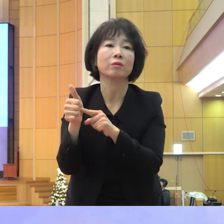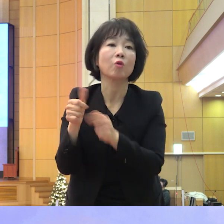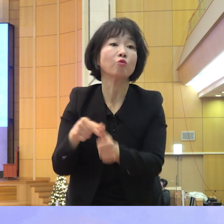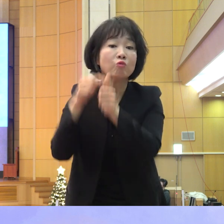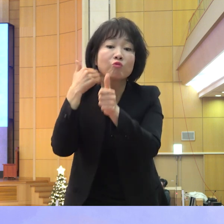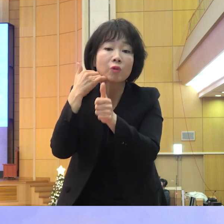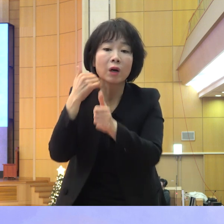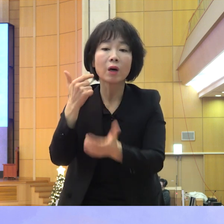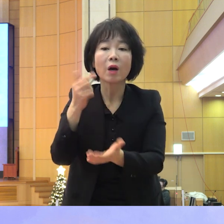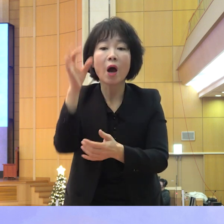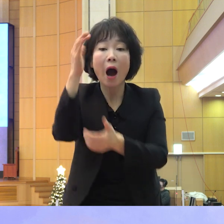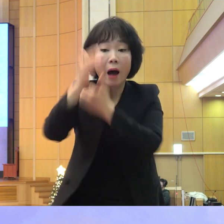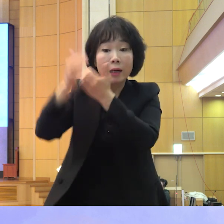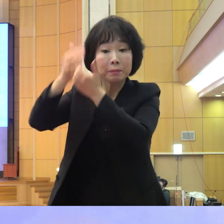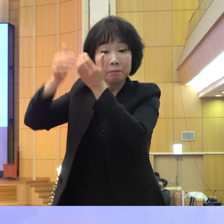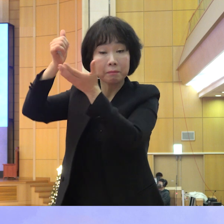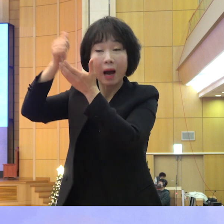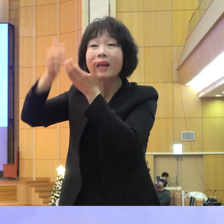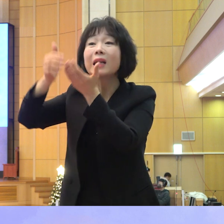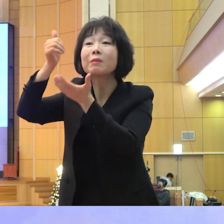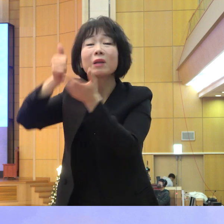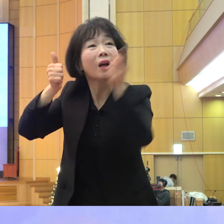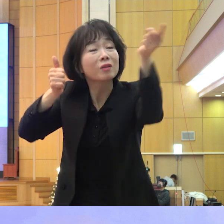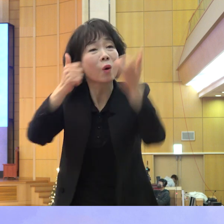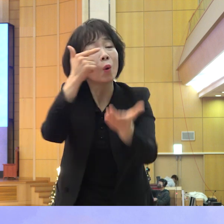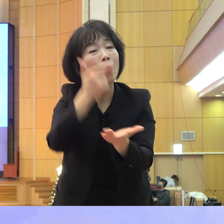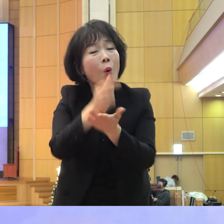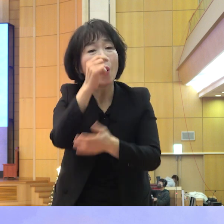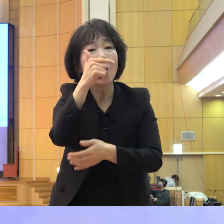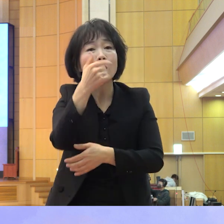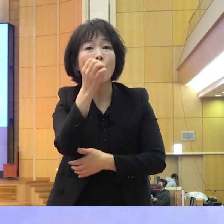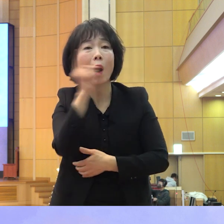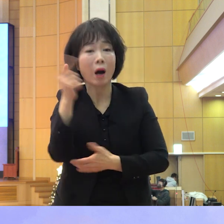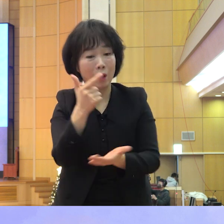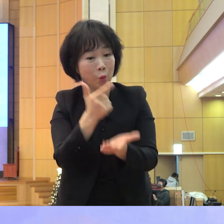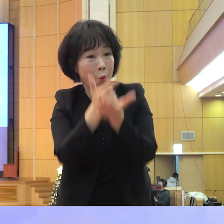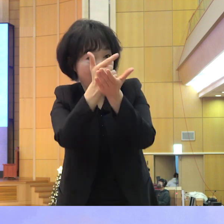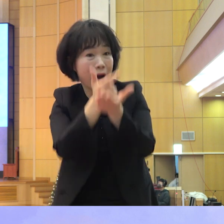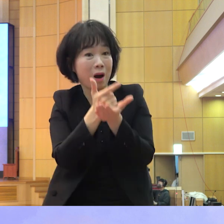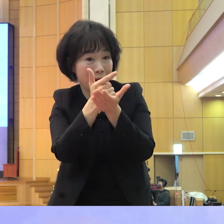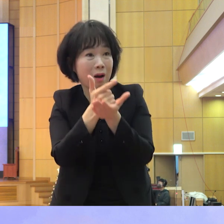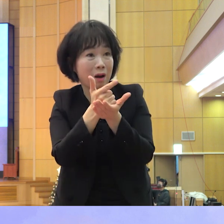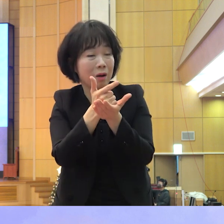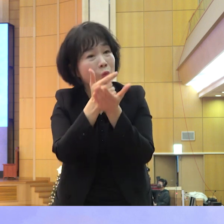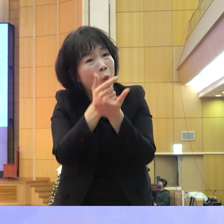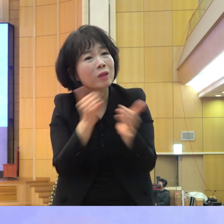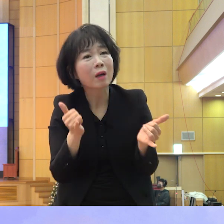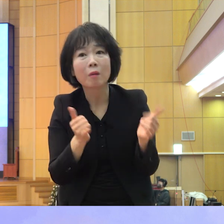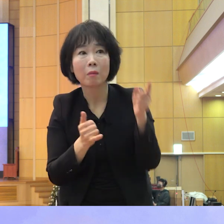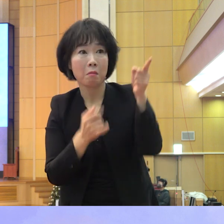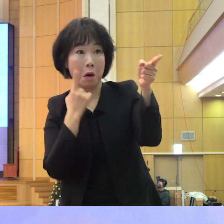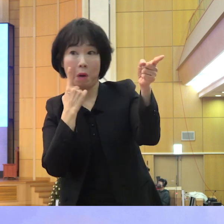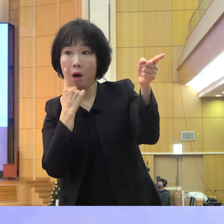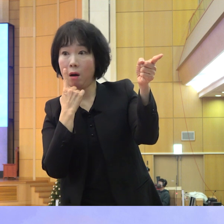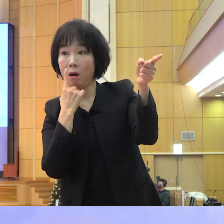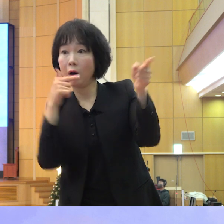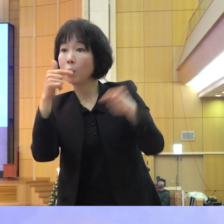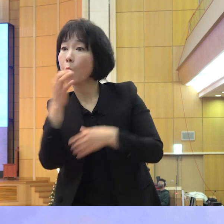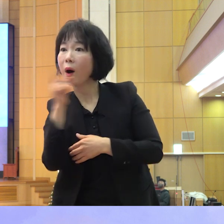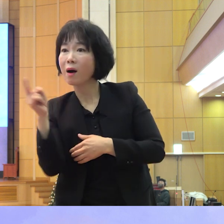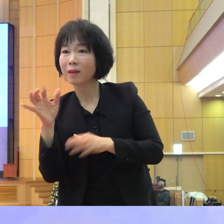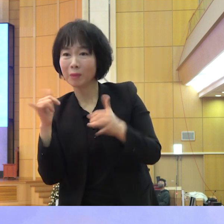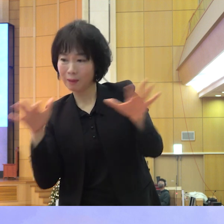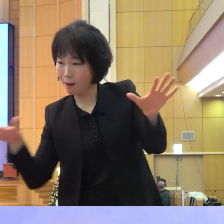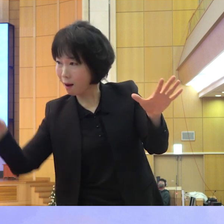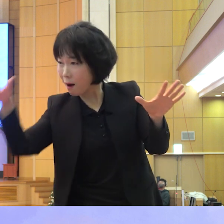창세기 7장 1절 보니까 여호와께서, 이 말 하나님께서 노아에게, 노아라는 사람입니다. 그